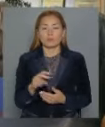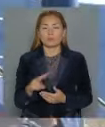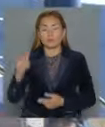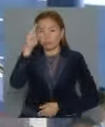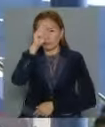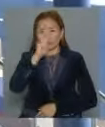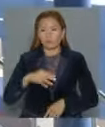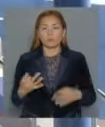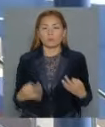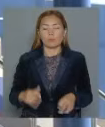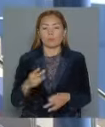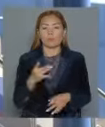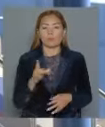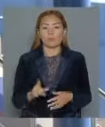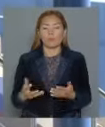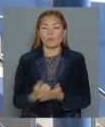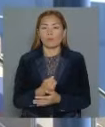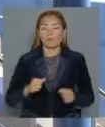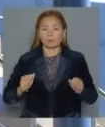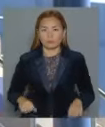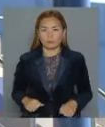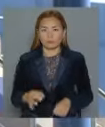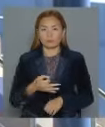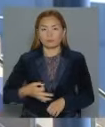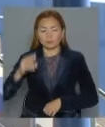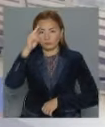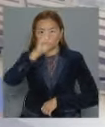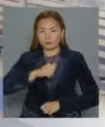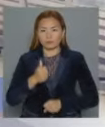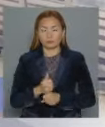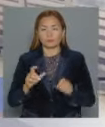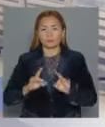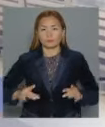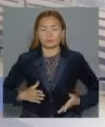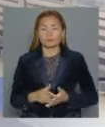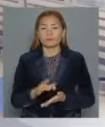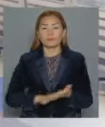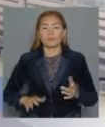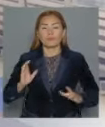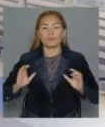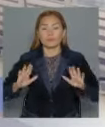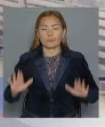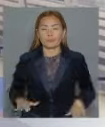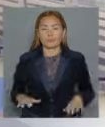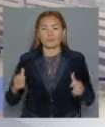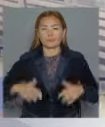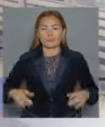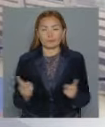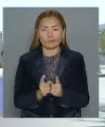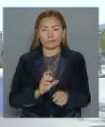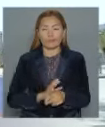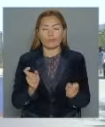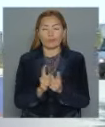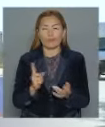алу кезінде бос грантты ұтып алуға дейін болады, дейді облыстық білім беру басқарма басшысы. Сондай-ақ университеттердің қабылдау комиссиясына